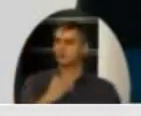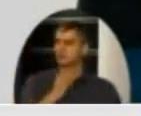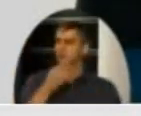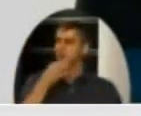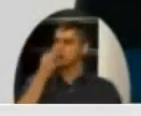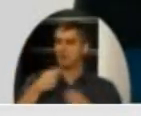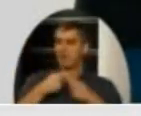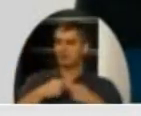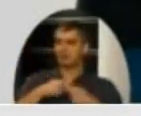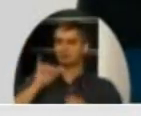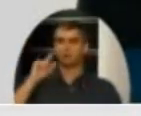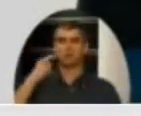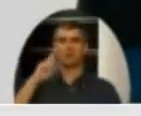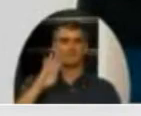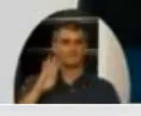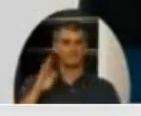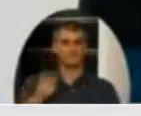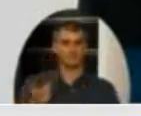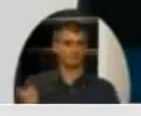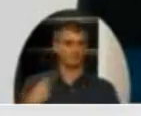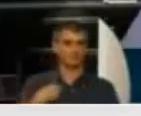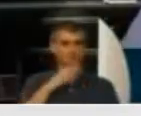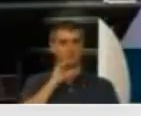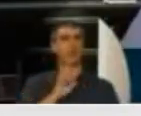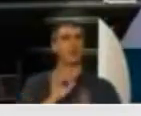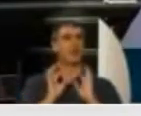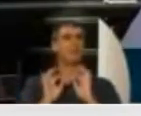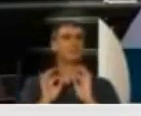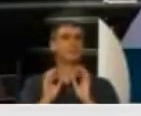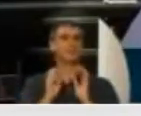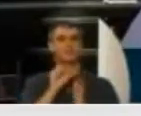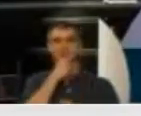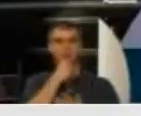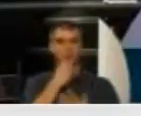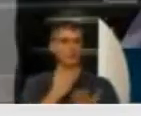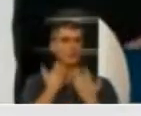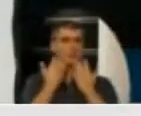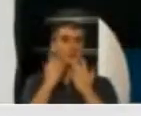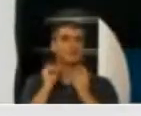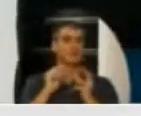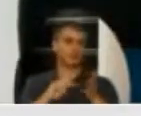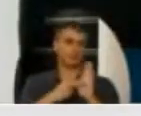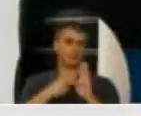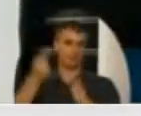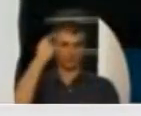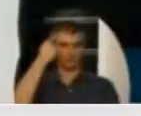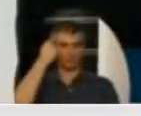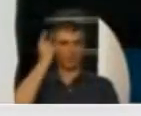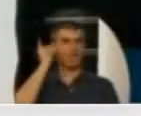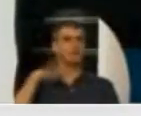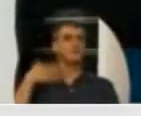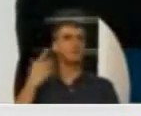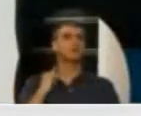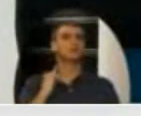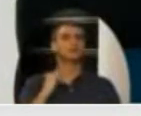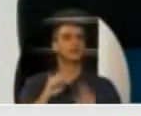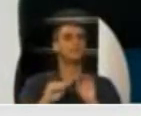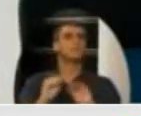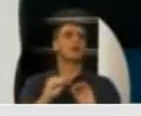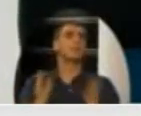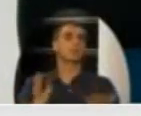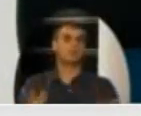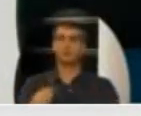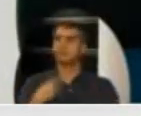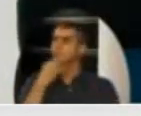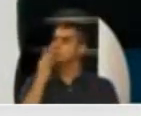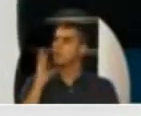לחבר הכנסת יוגב. אנחנו מדברים על אמת היסטורית נרטיב, אבל בסוף, בטח בפוליטיקה, ואתה יודע את זה, חייב להיות גם איזושהי פרגמטיות.